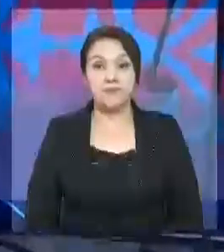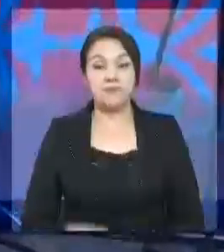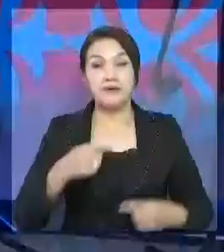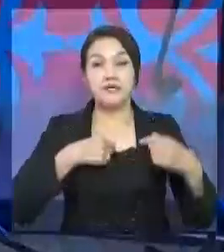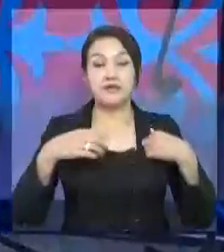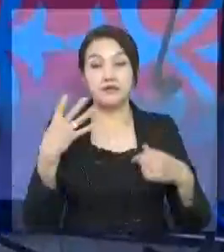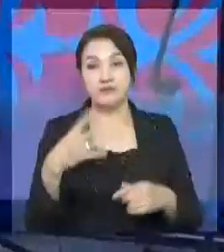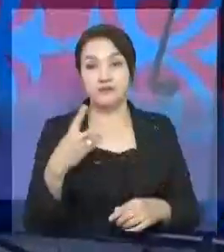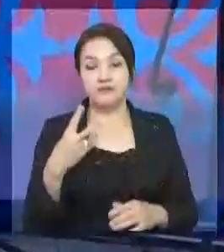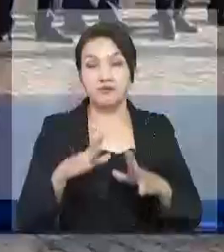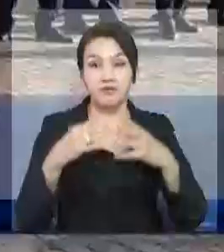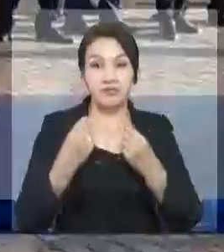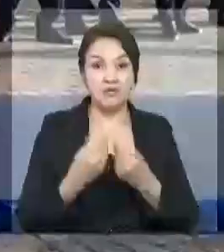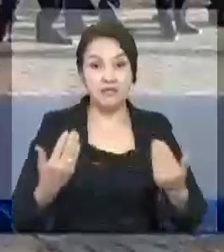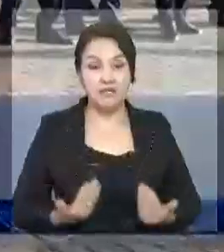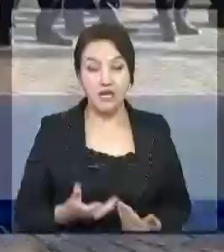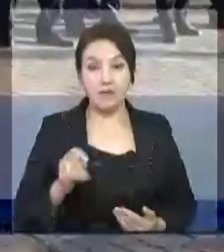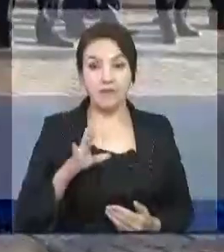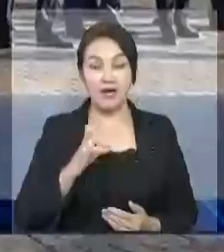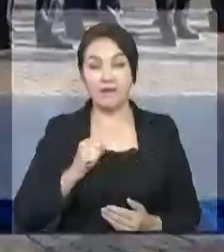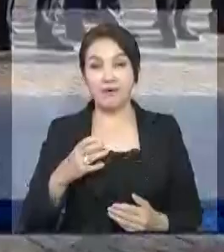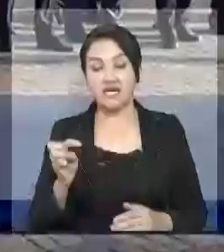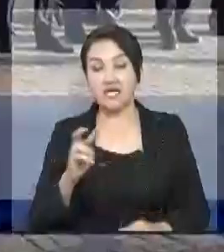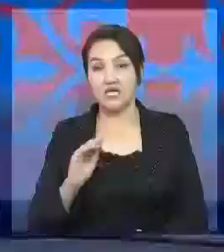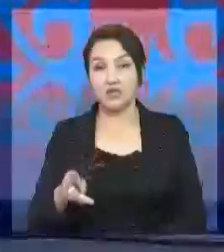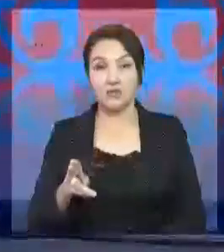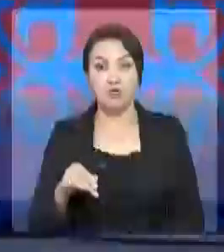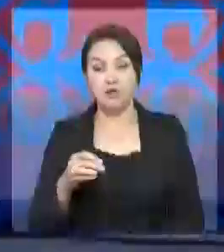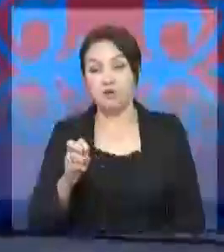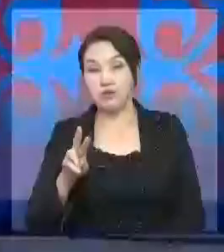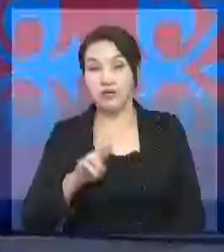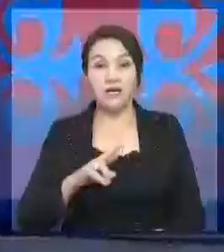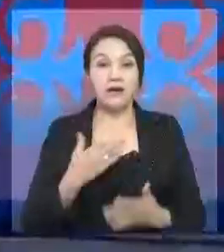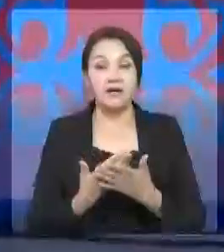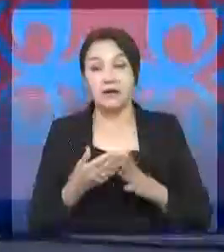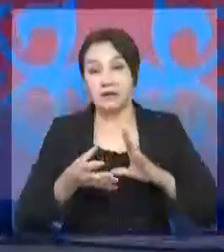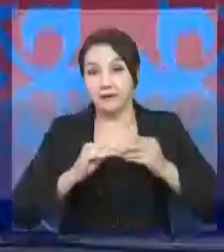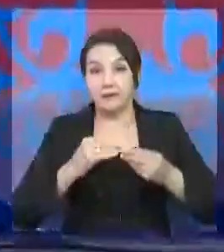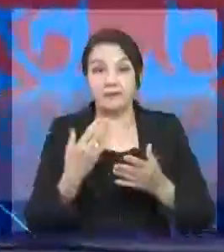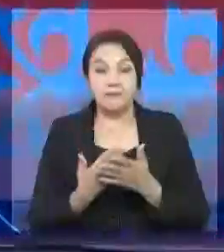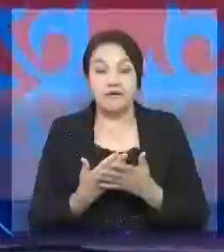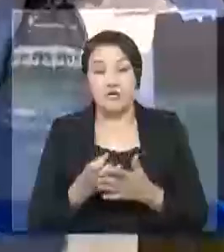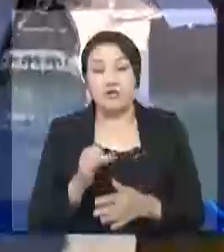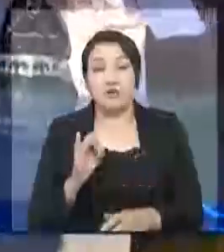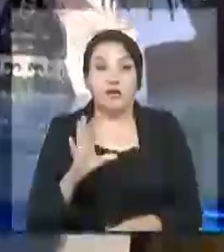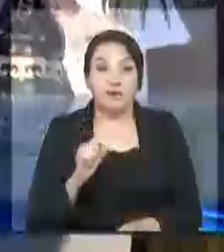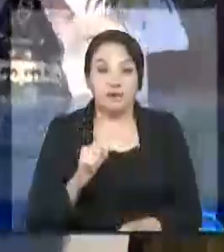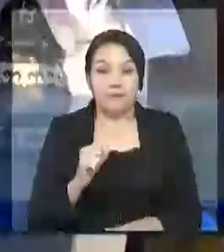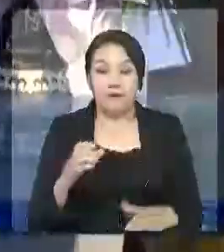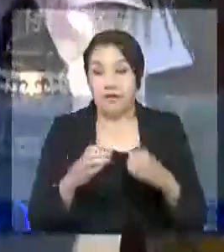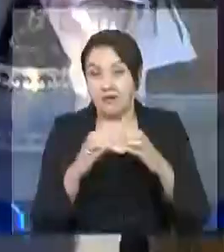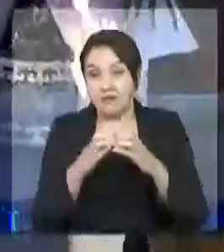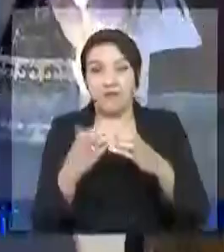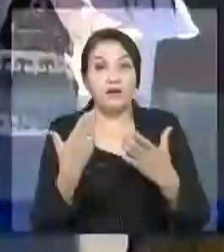Пострадавшие 42 семьи – жители Эмбы, Жагаблака, Бирлек, Башле и Каракуля. Всего за счет общественных фондов Пулата Утимуратова, Камкор